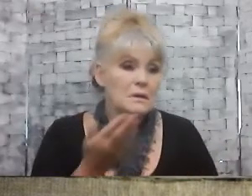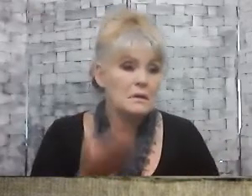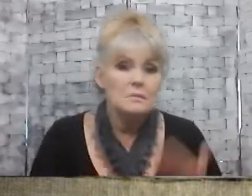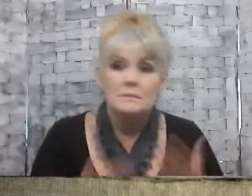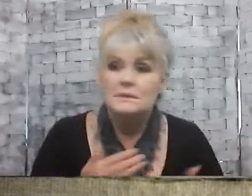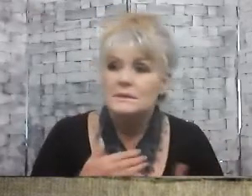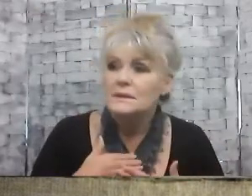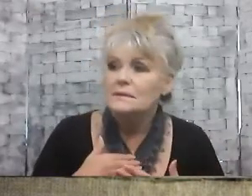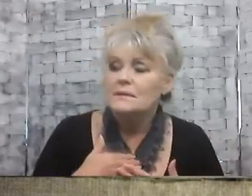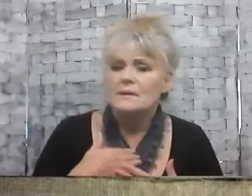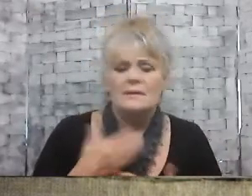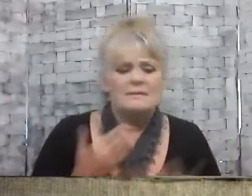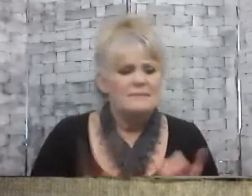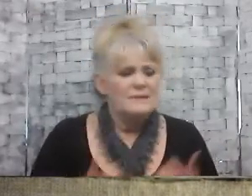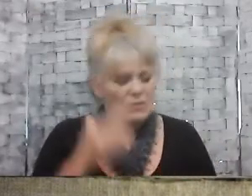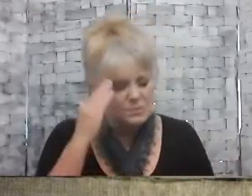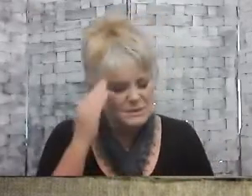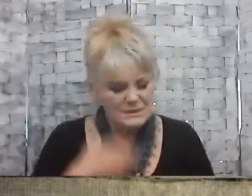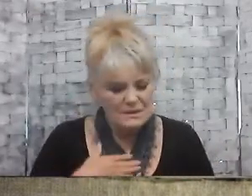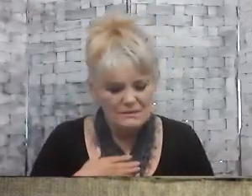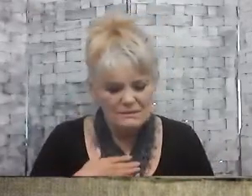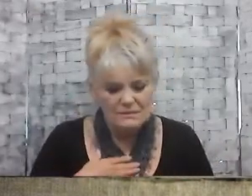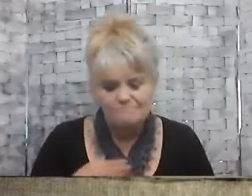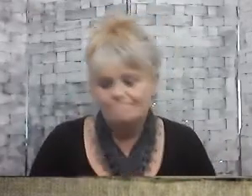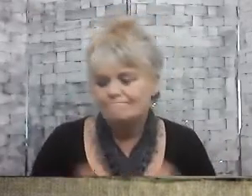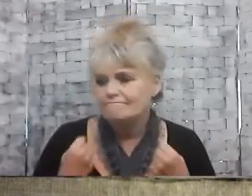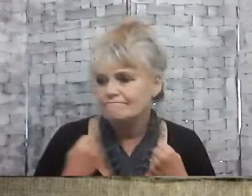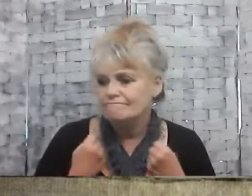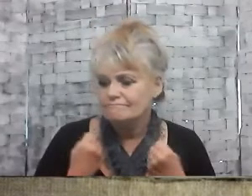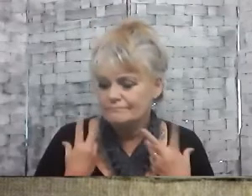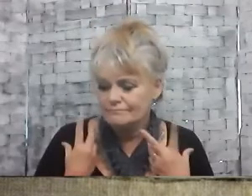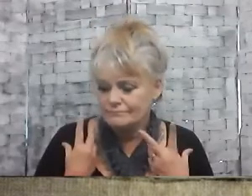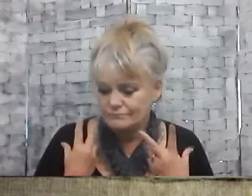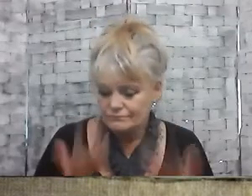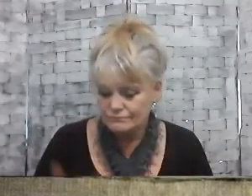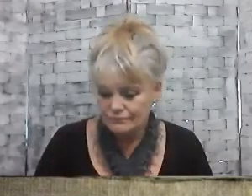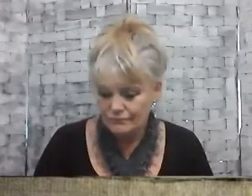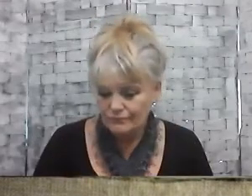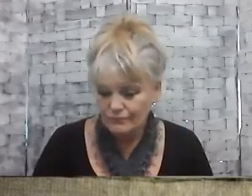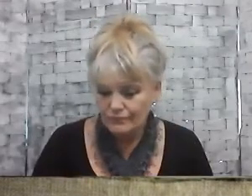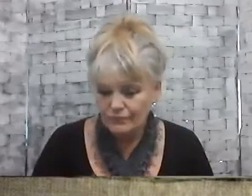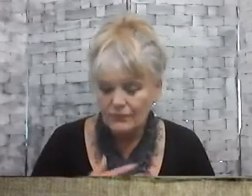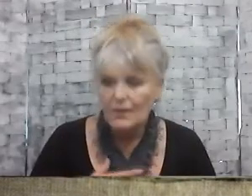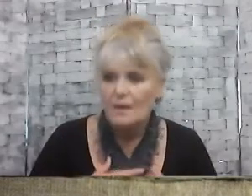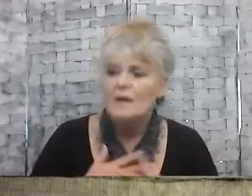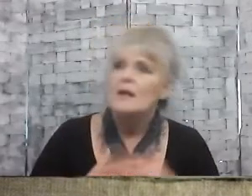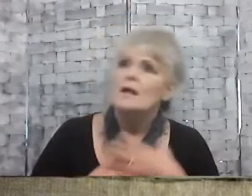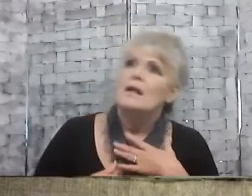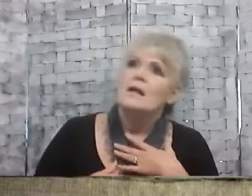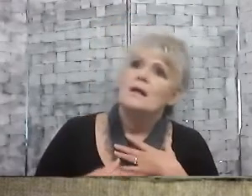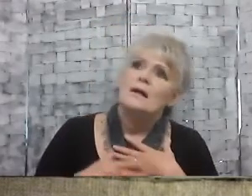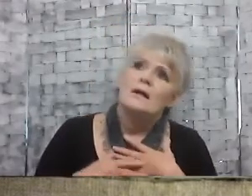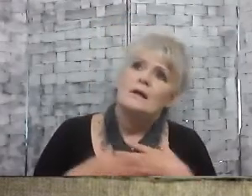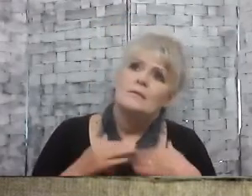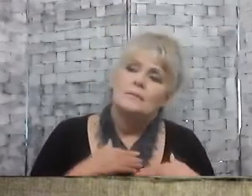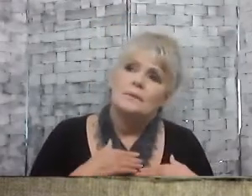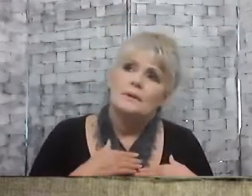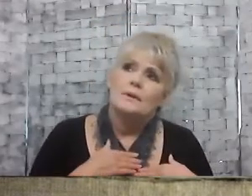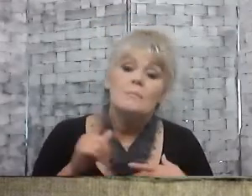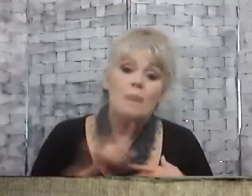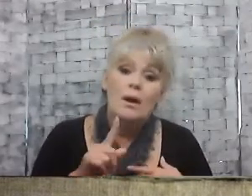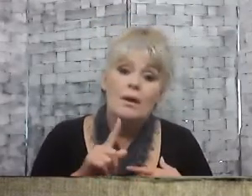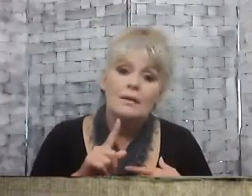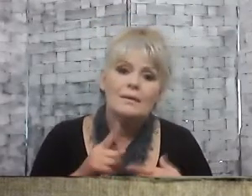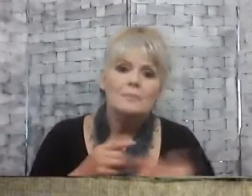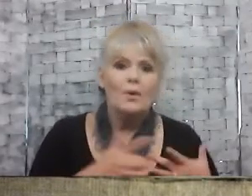Miskien besef jy vandag, ek is moeg vir my eie story op my eie manier leef. En jy wil jou hart opmaak vir Jesus om sy story